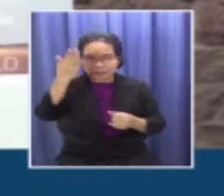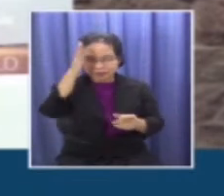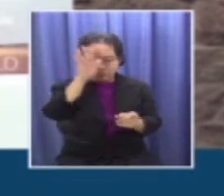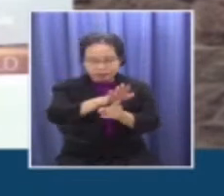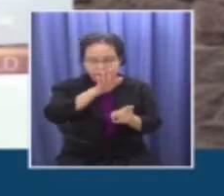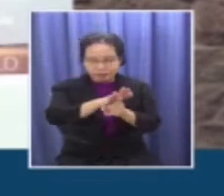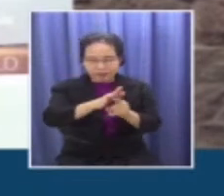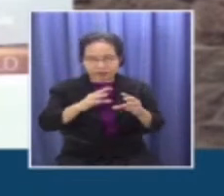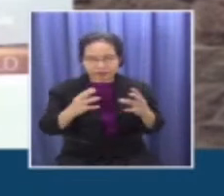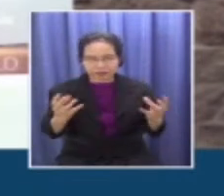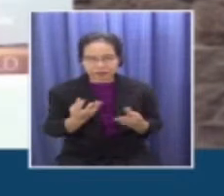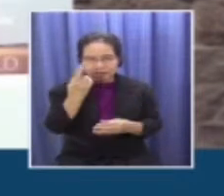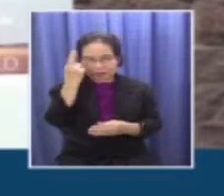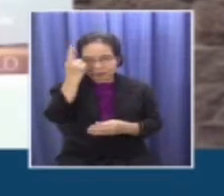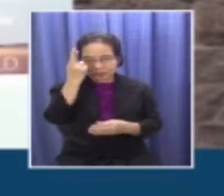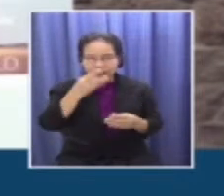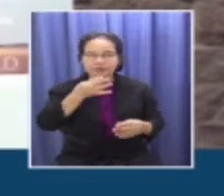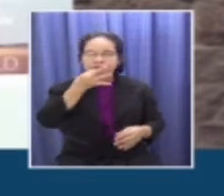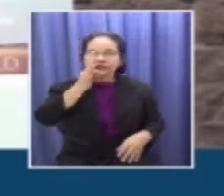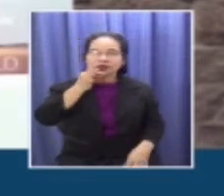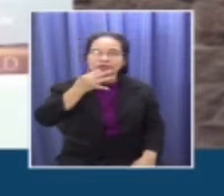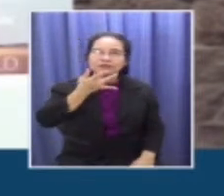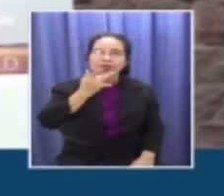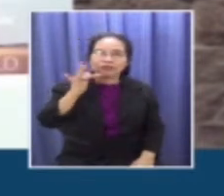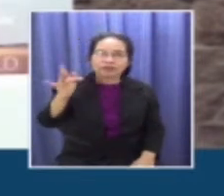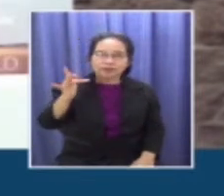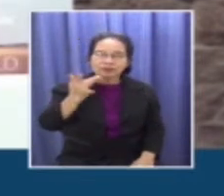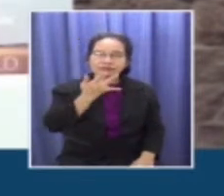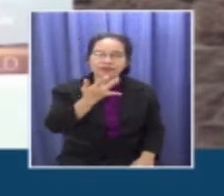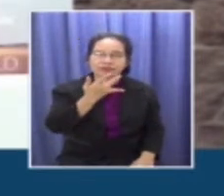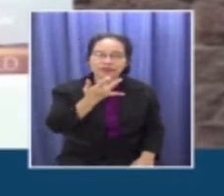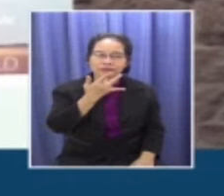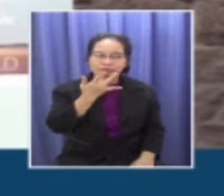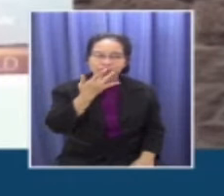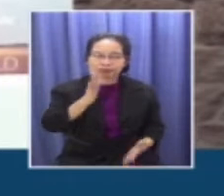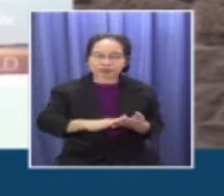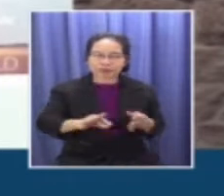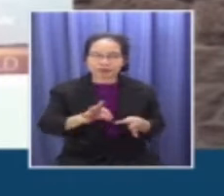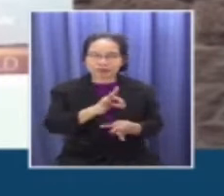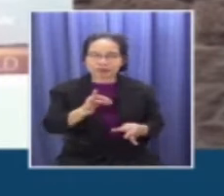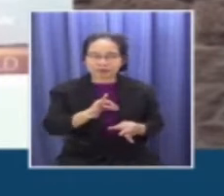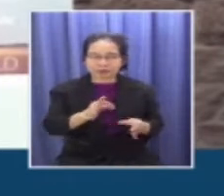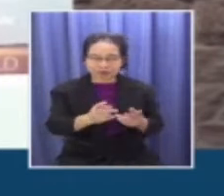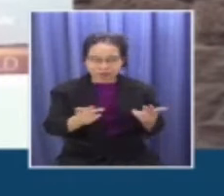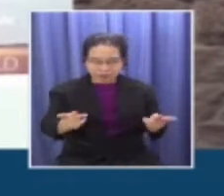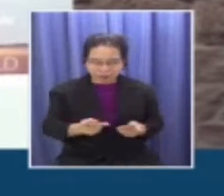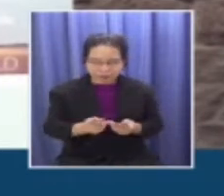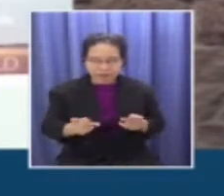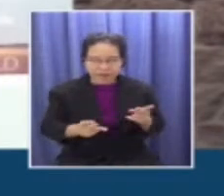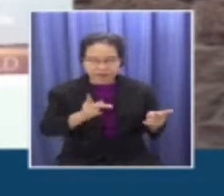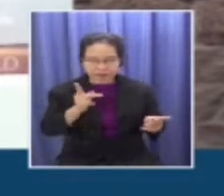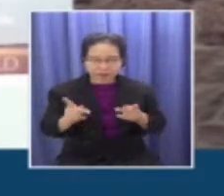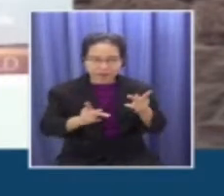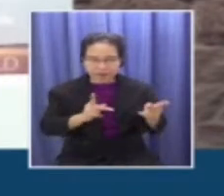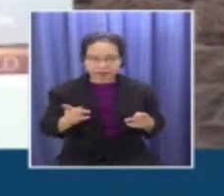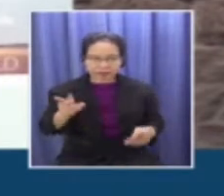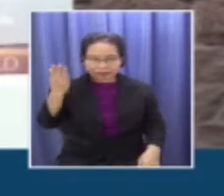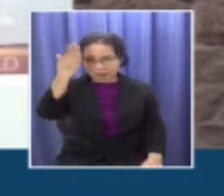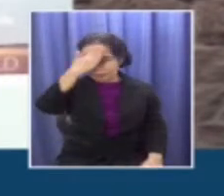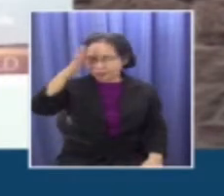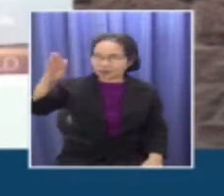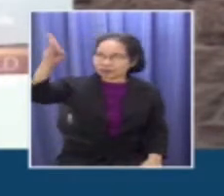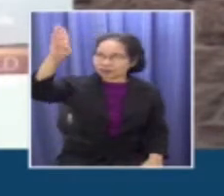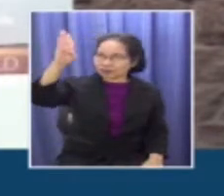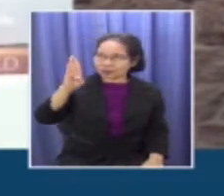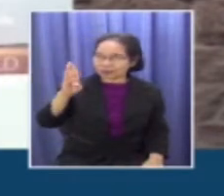pii mpo aman a yɛnim wɔn wɔ wiase afa na nyinaa monhwɛ mo ho